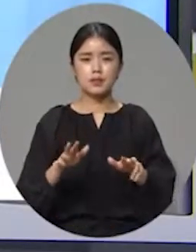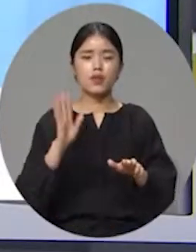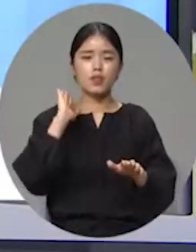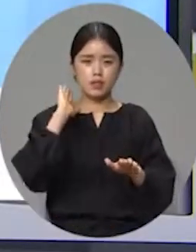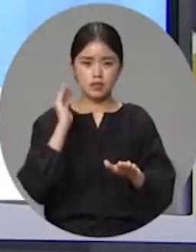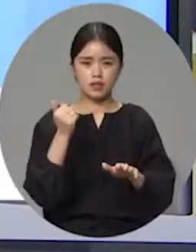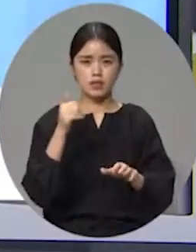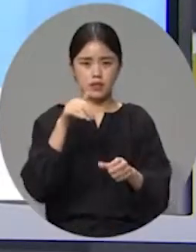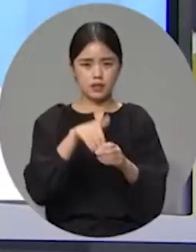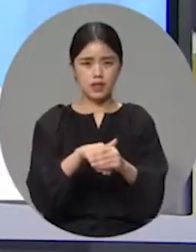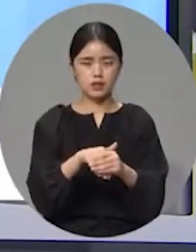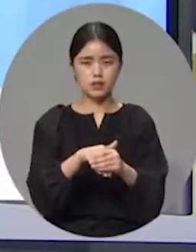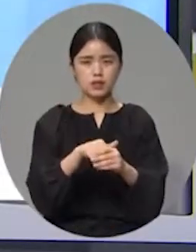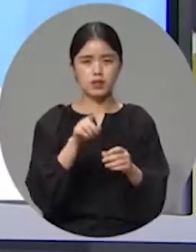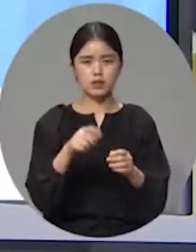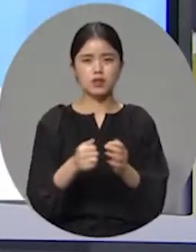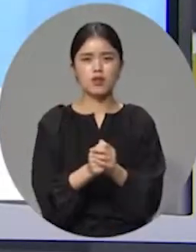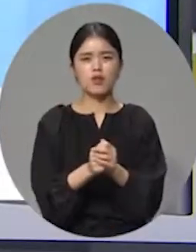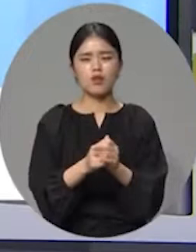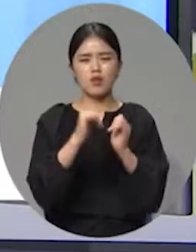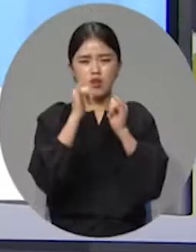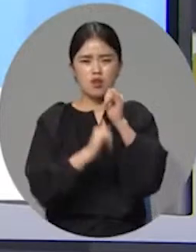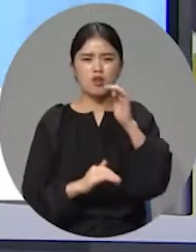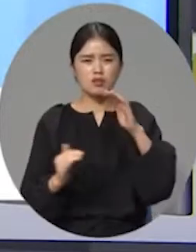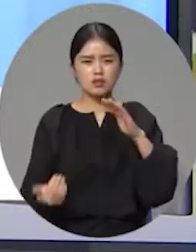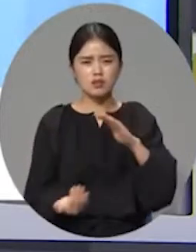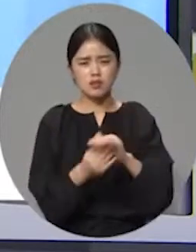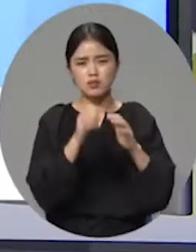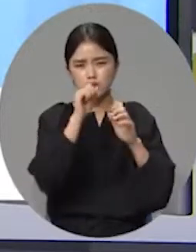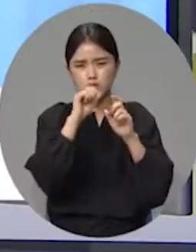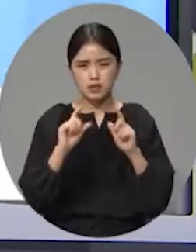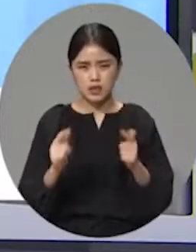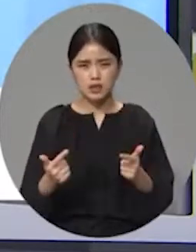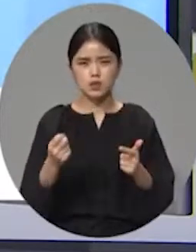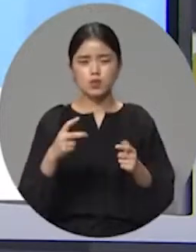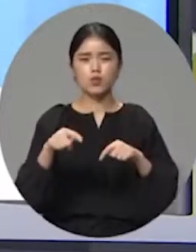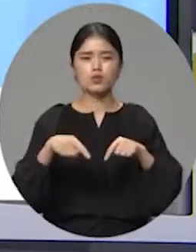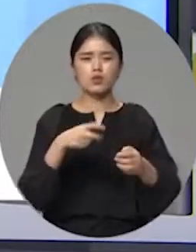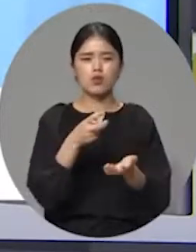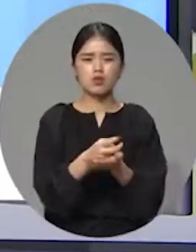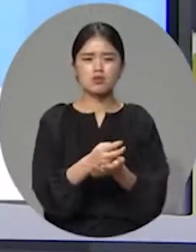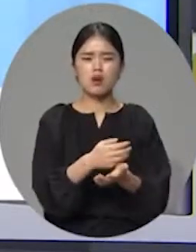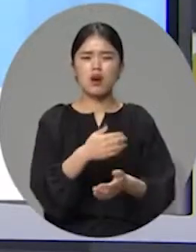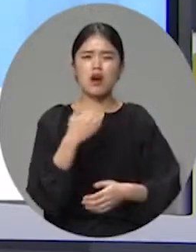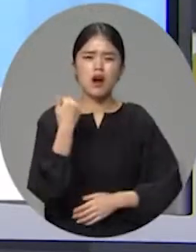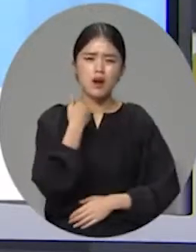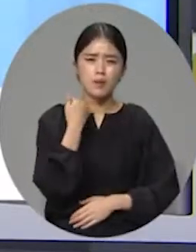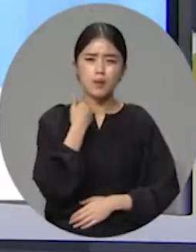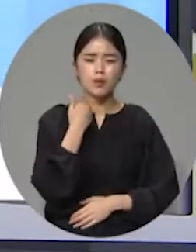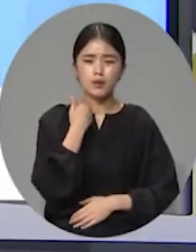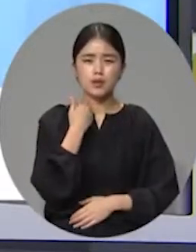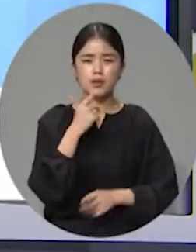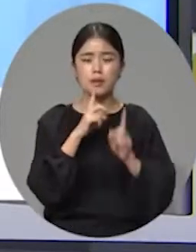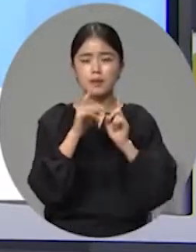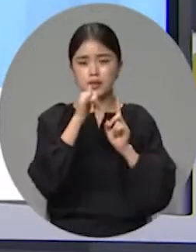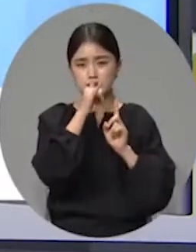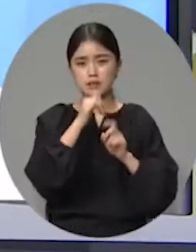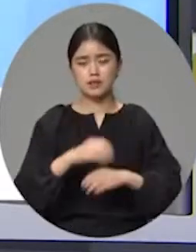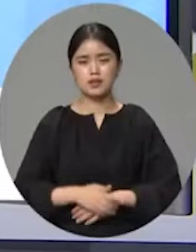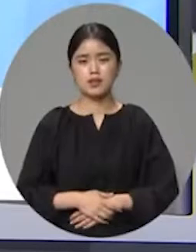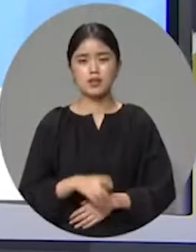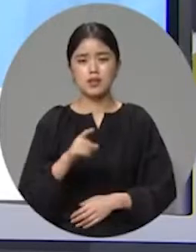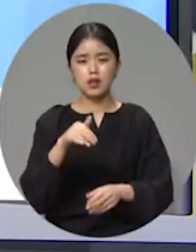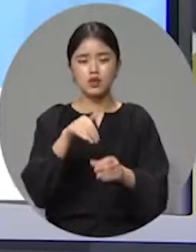두고는 역대급 비호감 선거다 또는 정책이 안 보이는 대선이다 이런 지적들이 있는 것 같습니다. 자, 이런